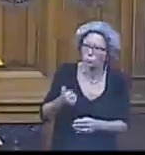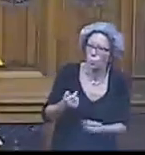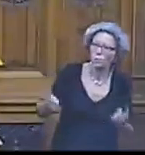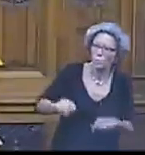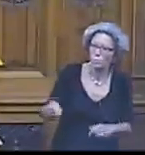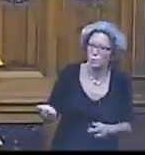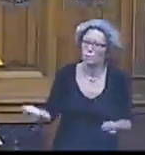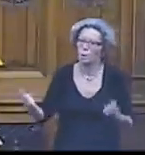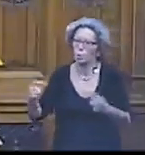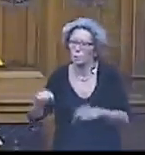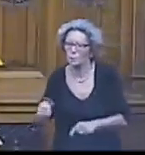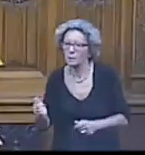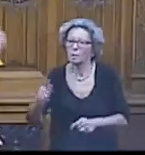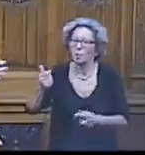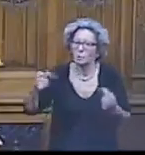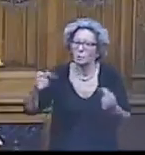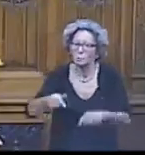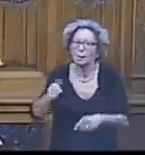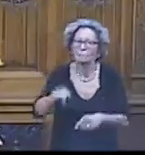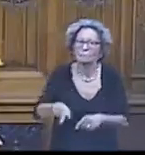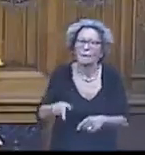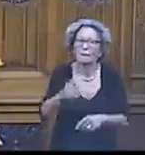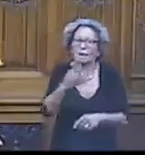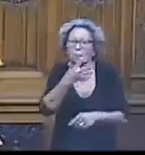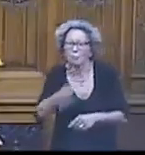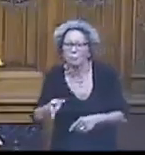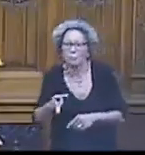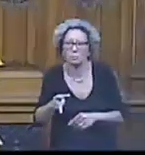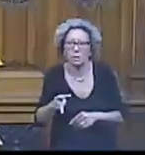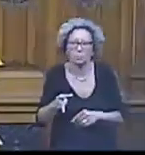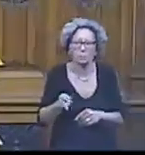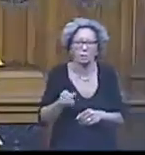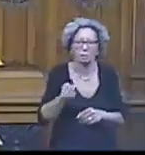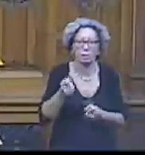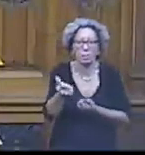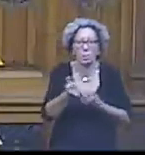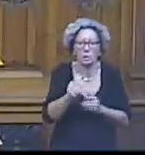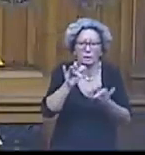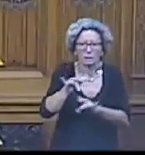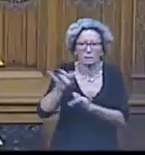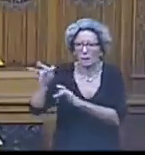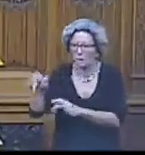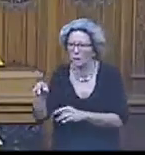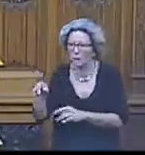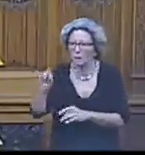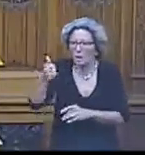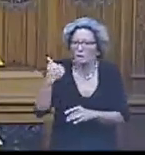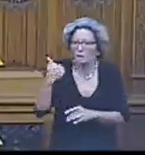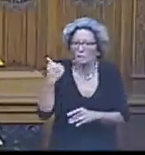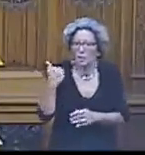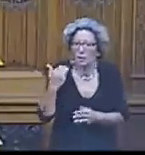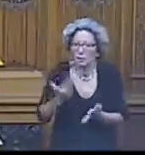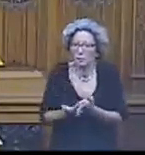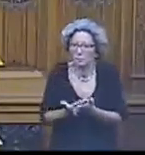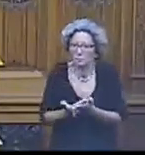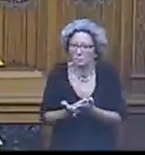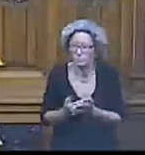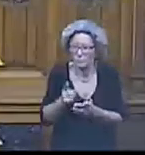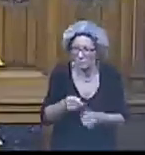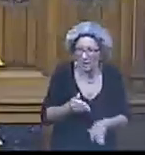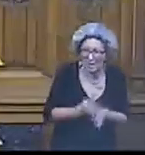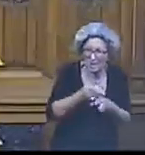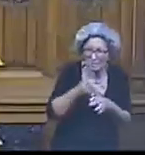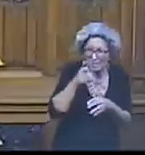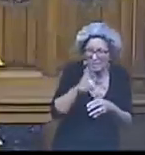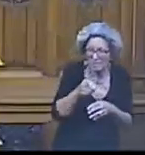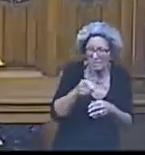einmal kommen und noch einmal kommen. Dann wären hier 400 Politikerinnen im Raum einer. Wäre es, und um die Unterbringung und die Hilfe dieses